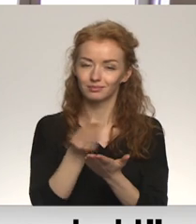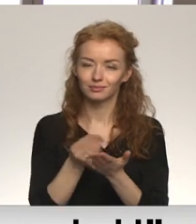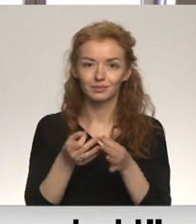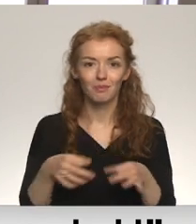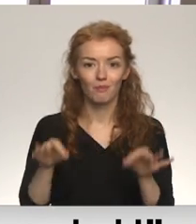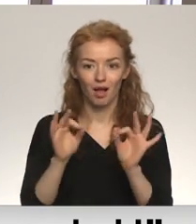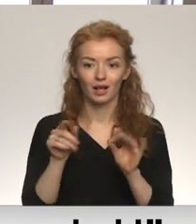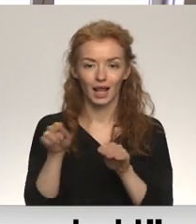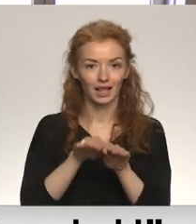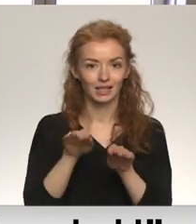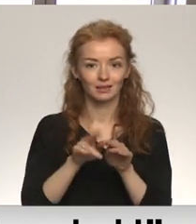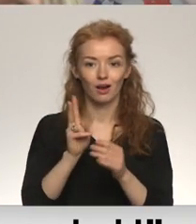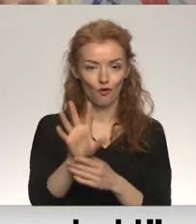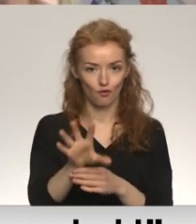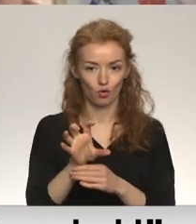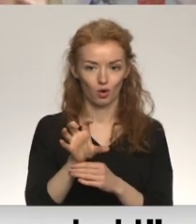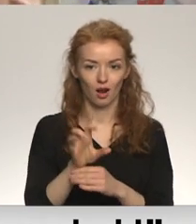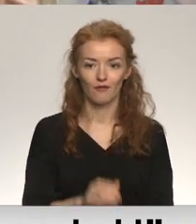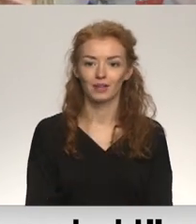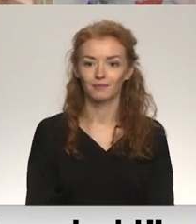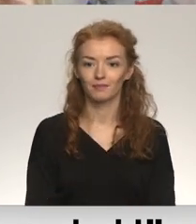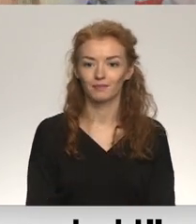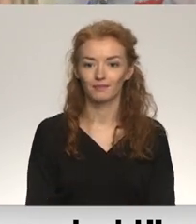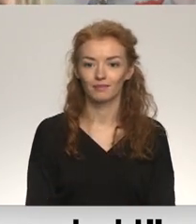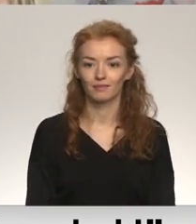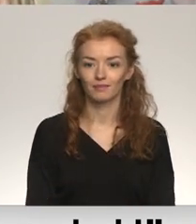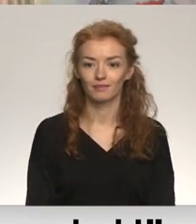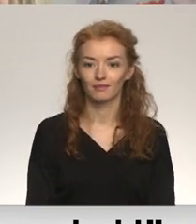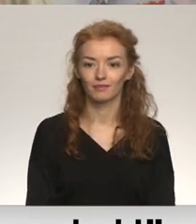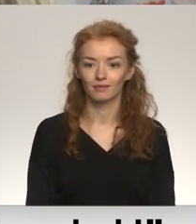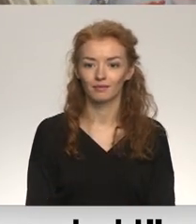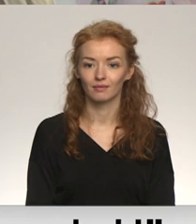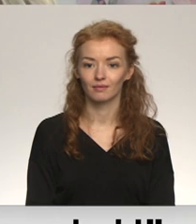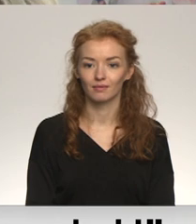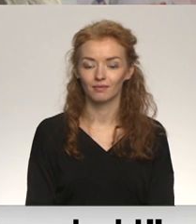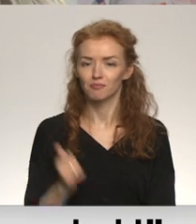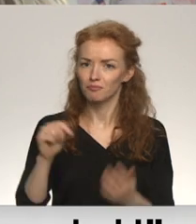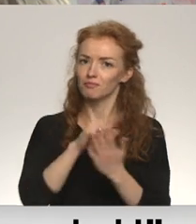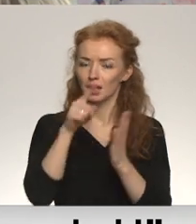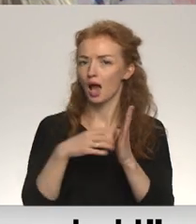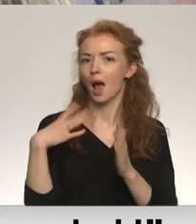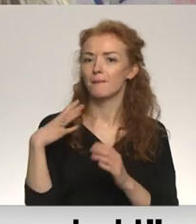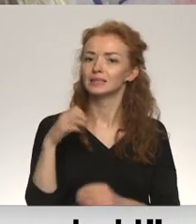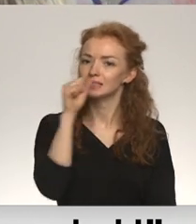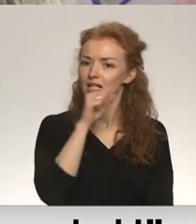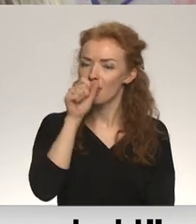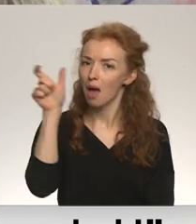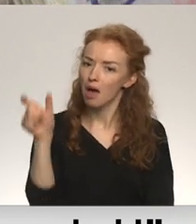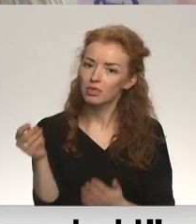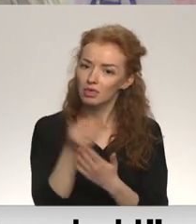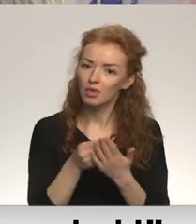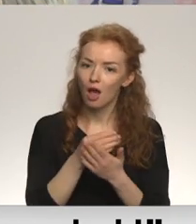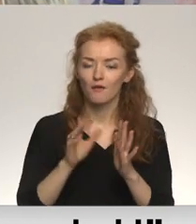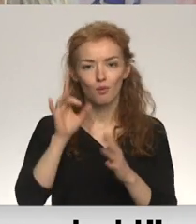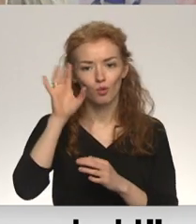filigrāni, ka jau līdzinās fotogrāfijām. Aža mūža zīmē. Un kāpēc tev tur tieši dziedātāji un tādi